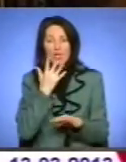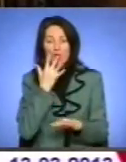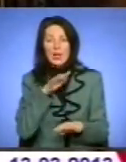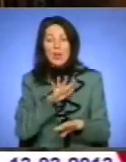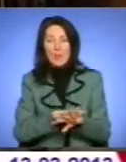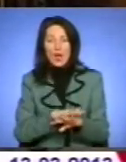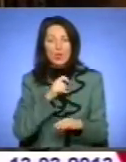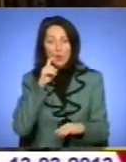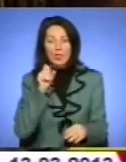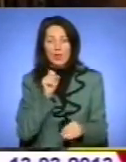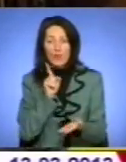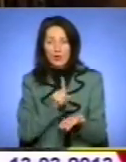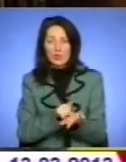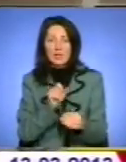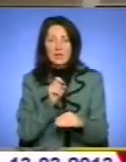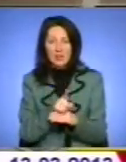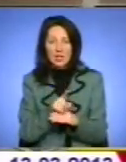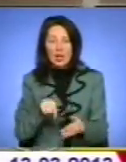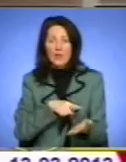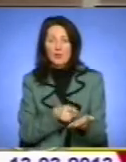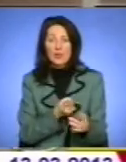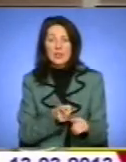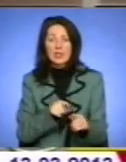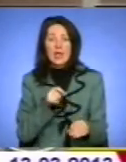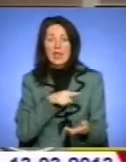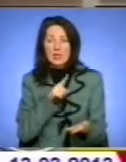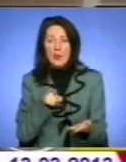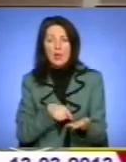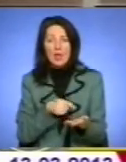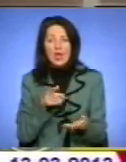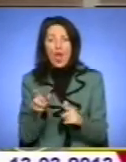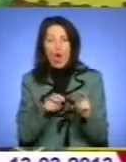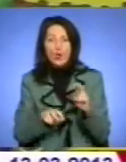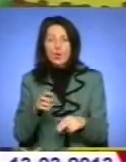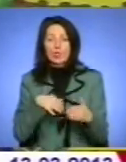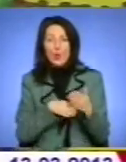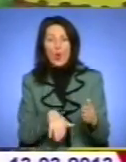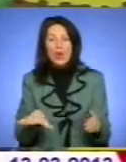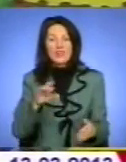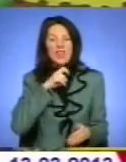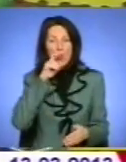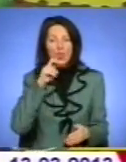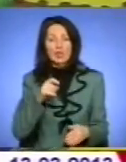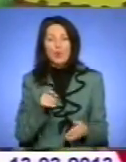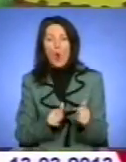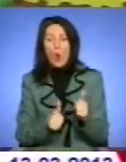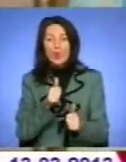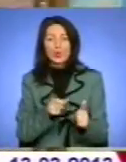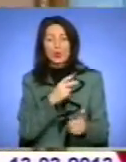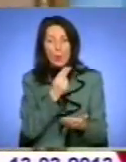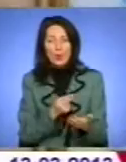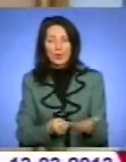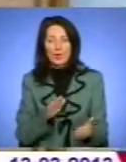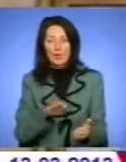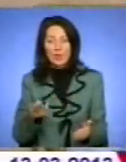та завдання? Відповідь на це запитання шукали з допомогою всеукраїнського конкурсу малюнків. Школярі віком від 6 до 14 творили